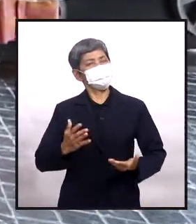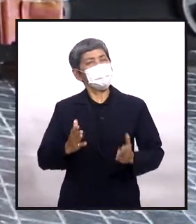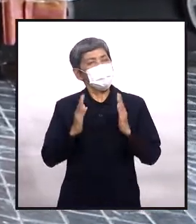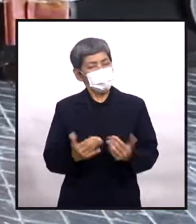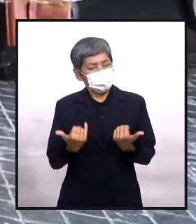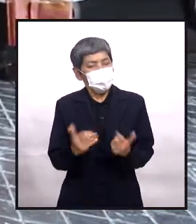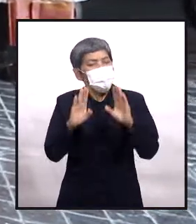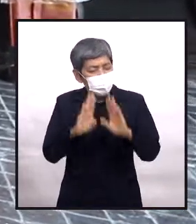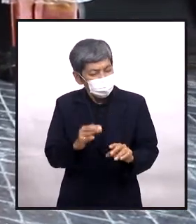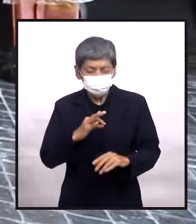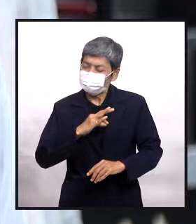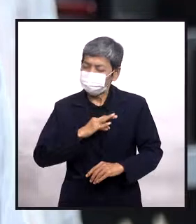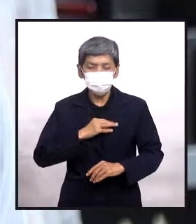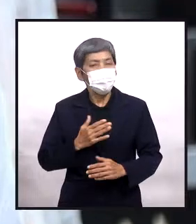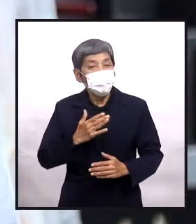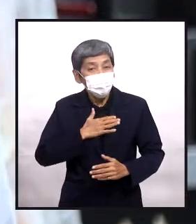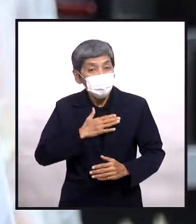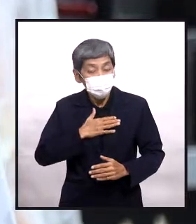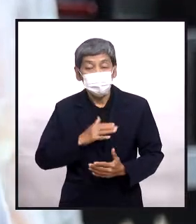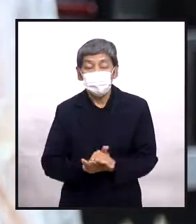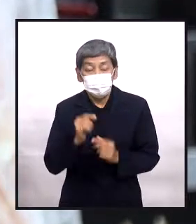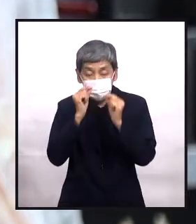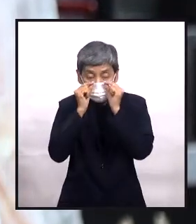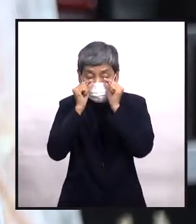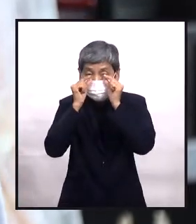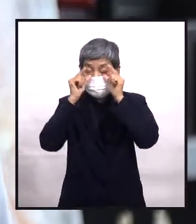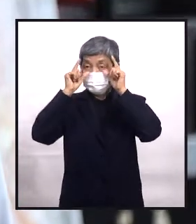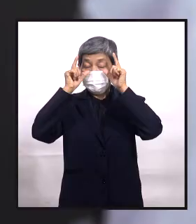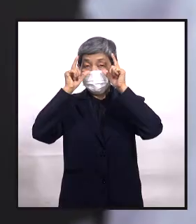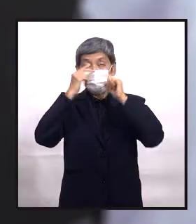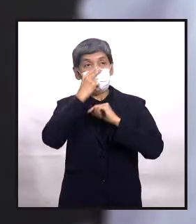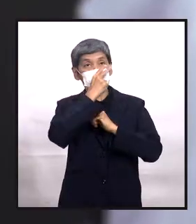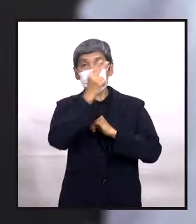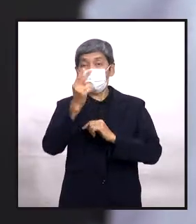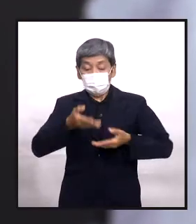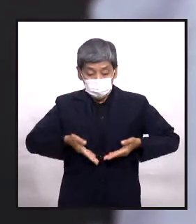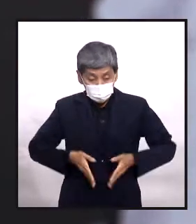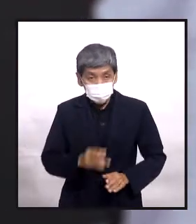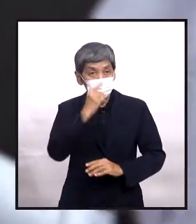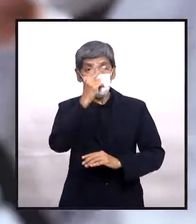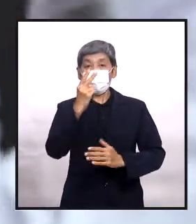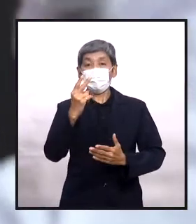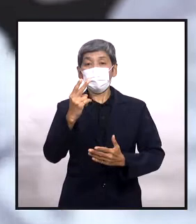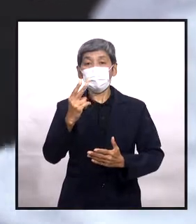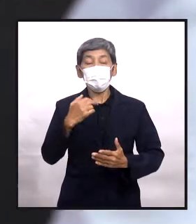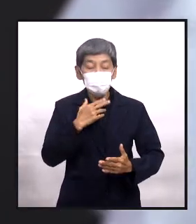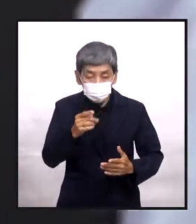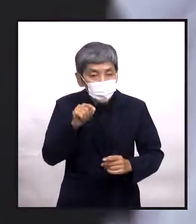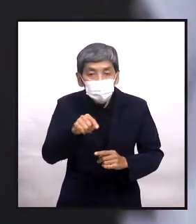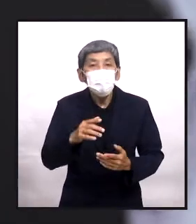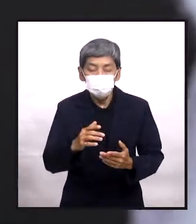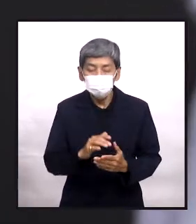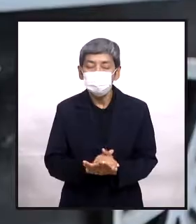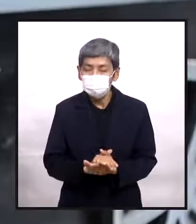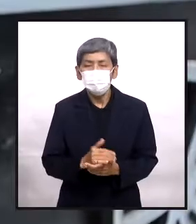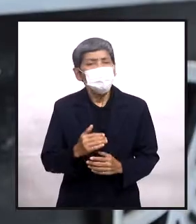คนยุคเราอยู่นี่เป็นคนอื่นว่าเราเนี่ยเกิดลืมตาตื่นมาปุ๊บเนี่ยตั้งแต่ออกจากท้องพ่อท้องแม่เนี่ยเราถูกไม้ได้ถูกทุนนิยมครอบมาตั้งแต่เกิดเลย